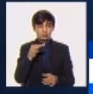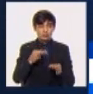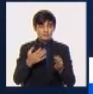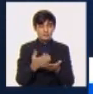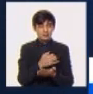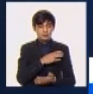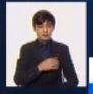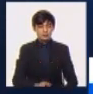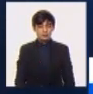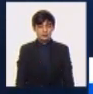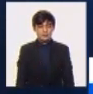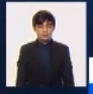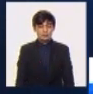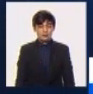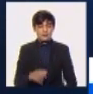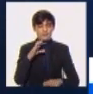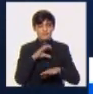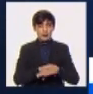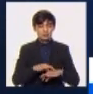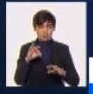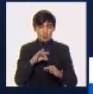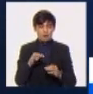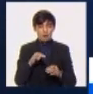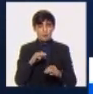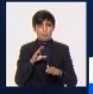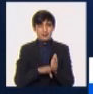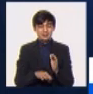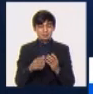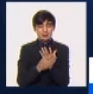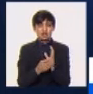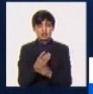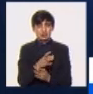шықты. Факт нахождения уборщицы без перчатки были.